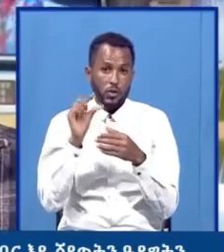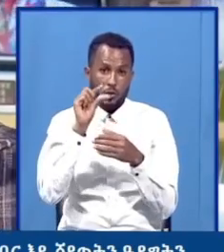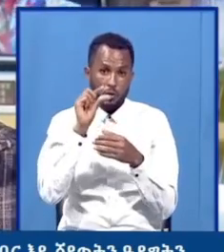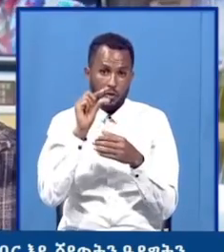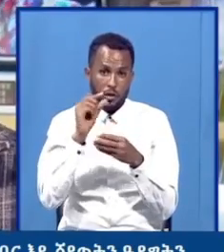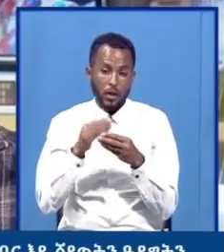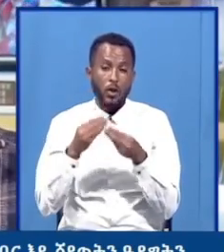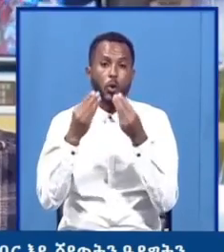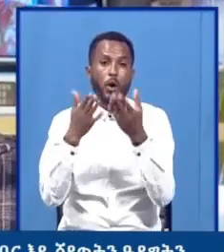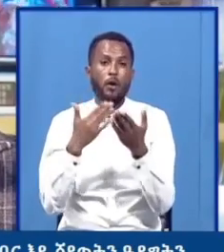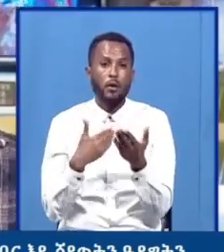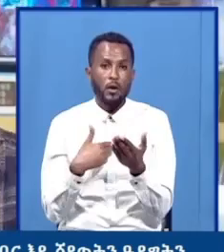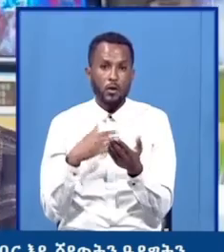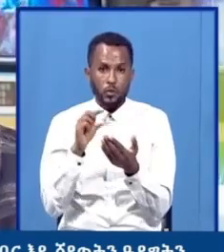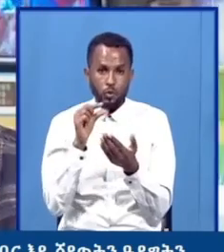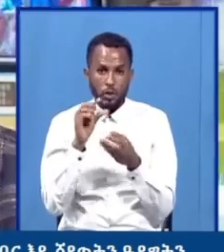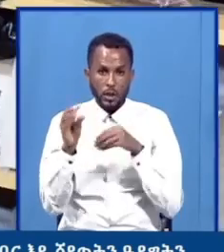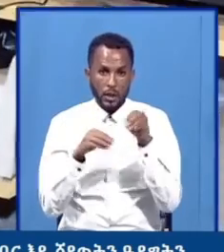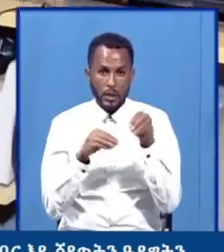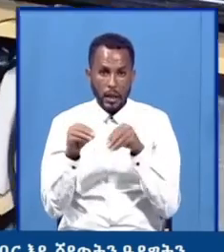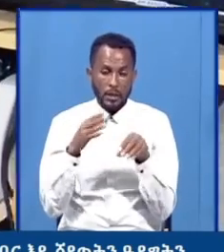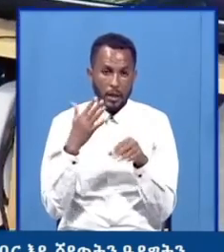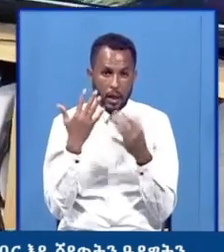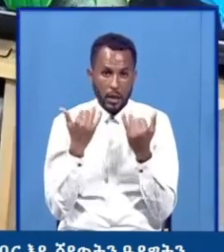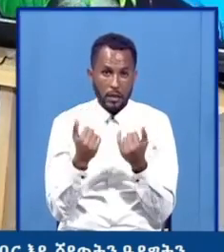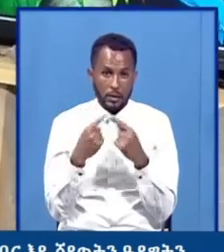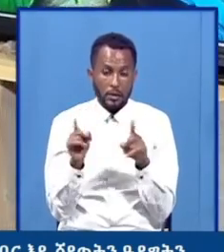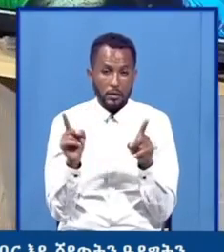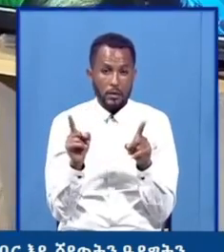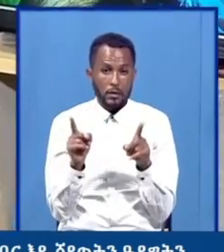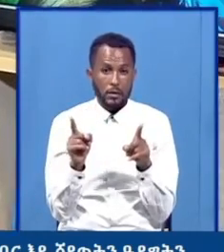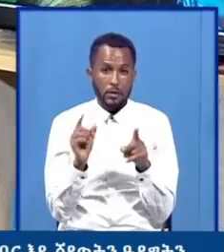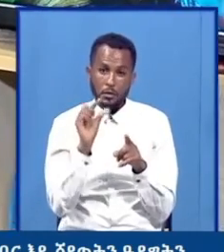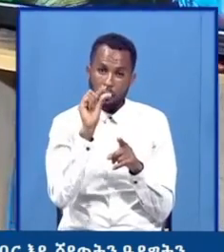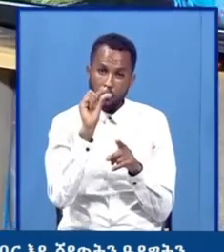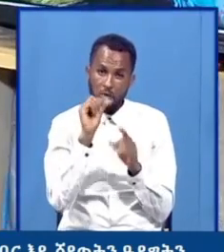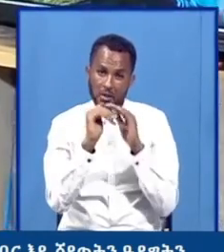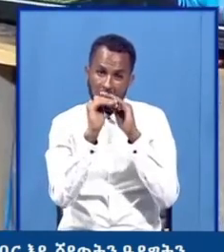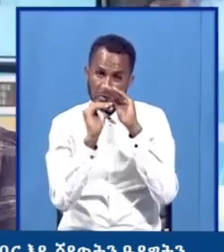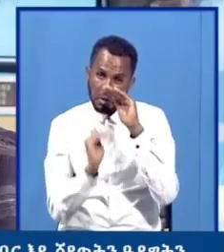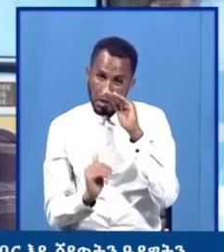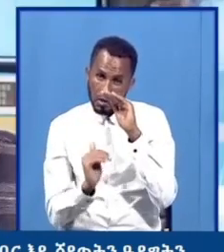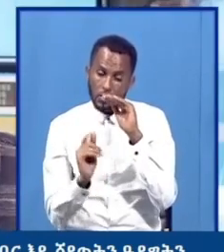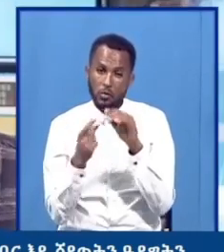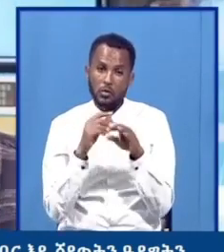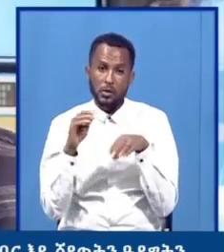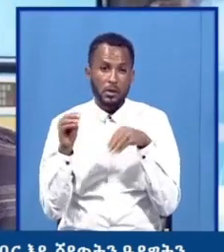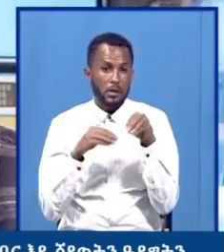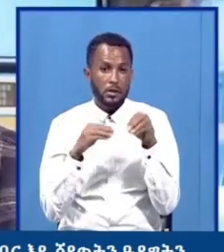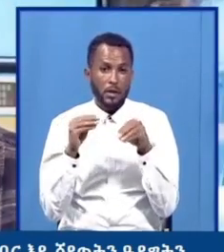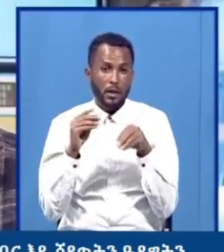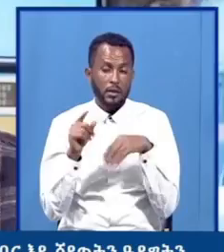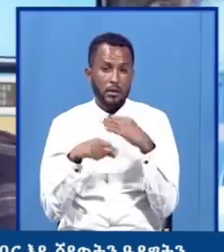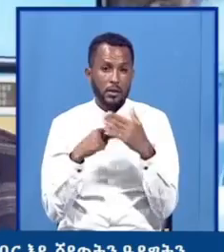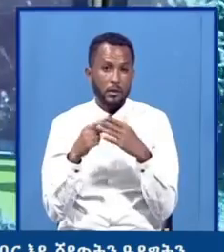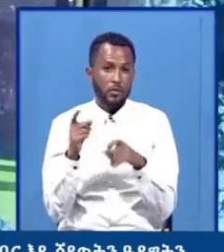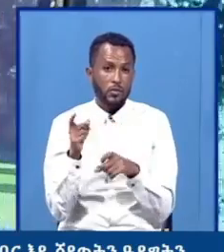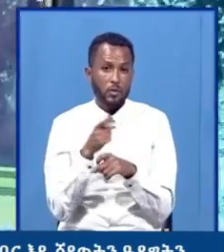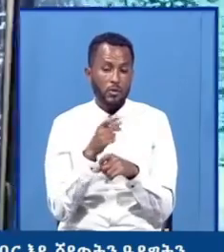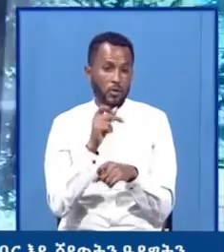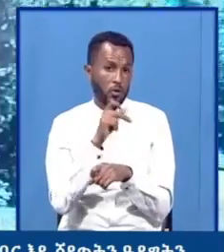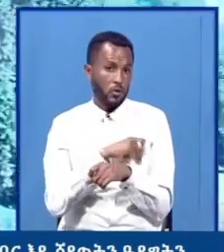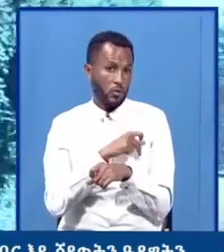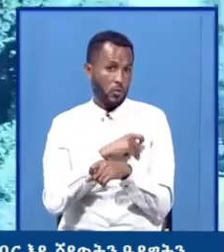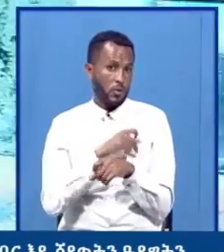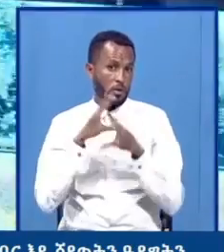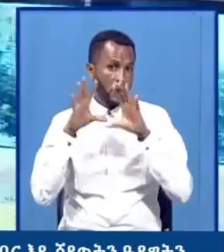ቅርሺ ክልቀቀተሎ ንሽ ንቀሳቀስ ነርና ሕዚ ግን ቢያንስ ልትሓተ ኮይኑ እንቅስቃሴ ብሓፈሻ ስለዝኾነ ደሞዝ እንድሕር